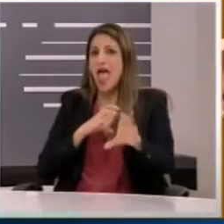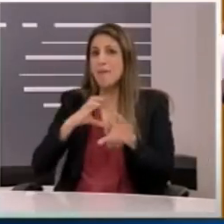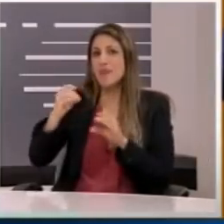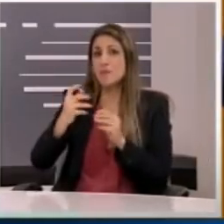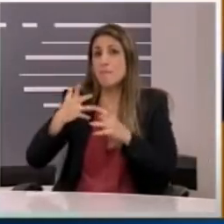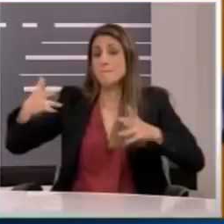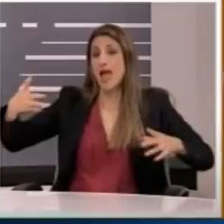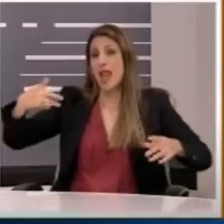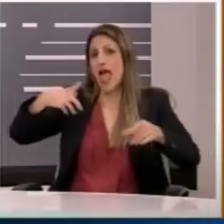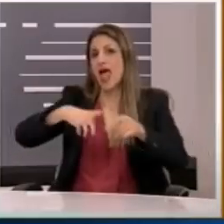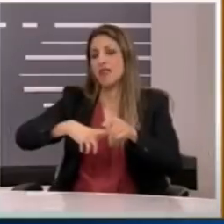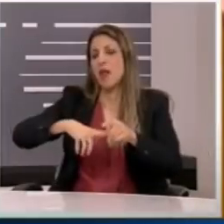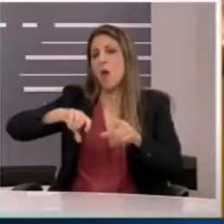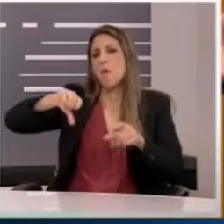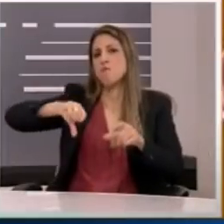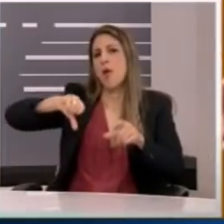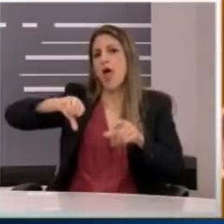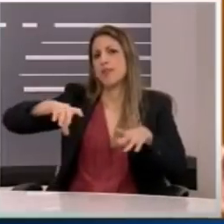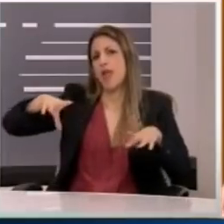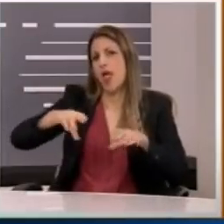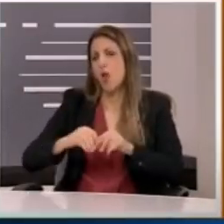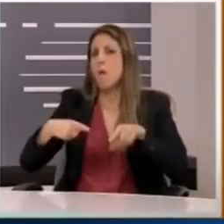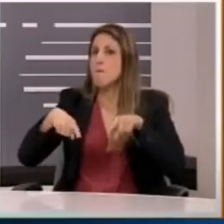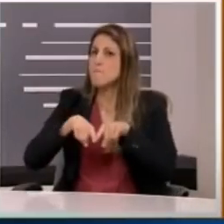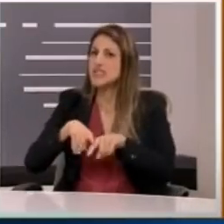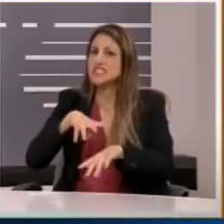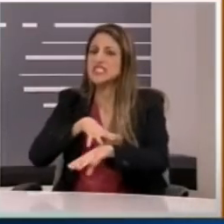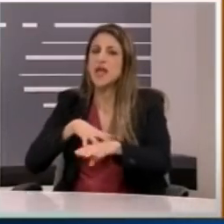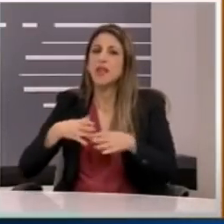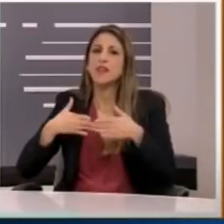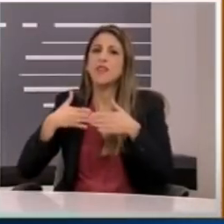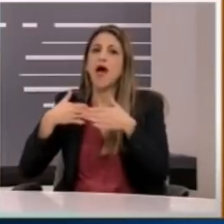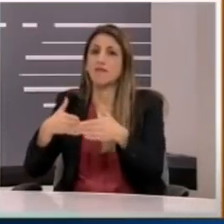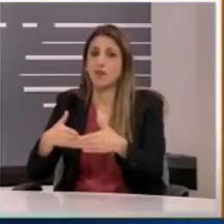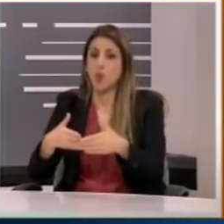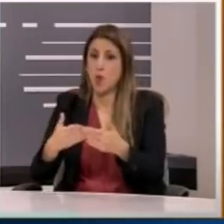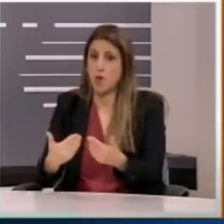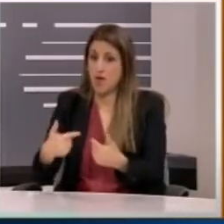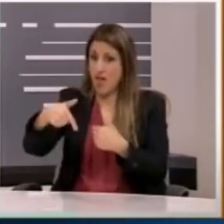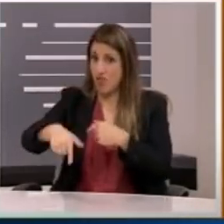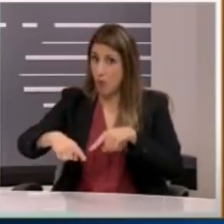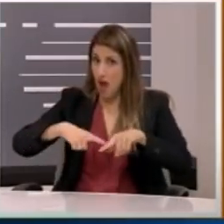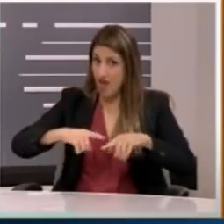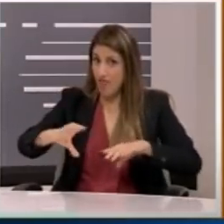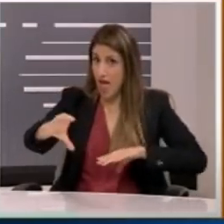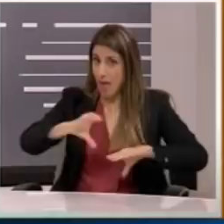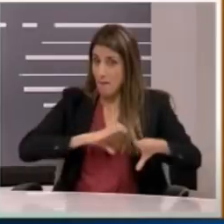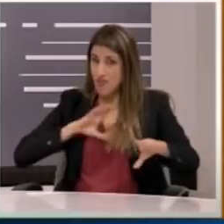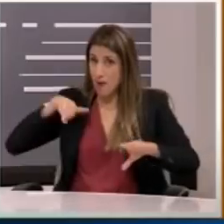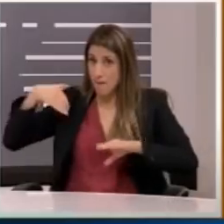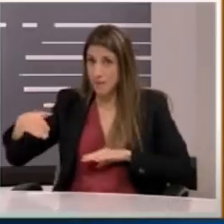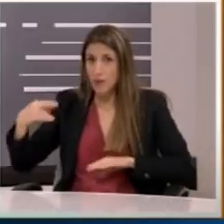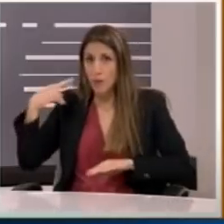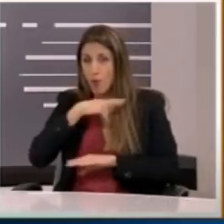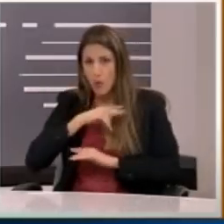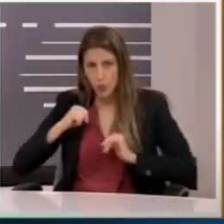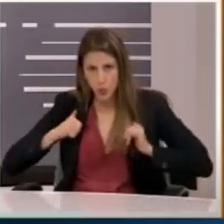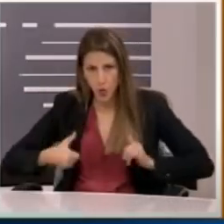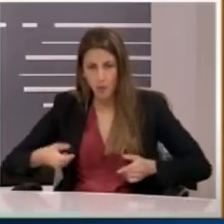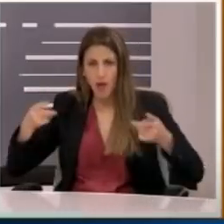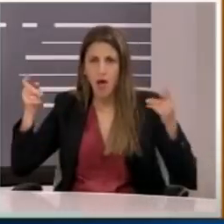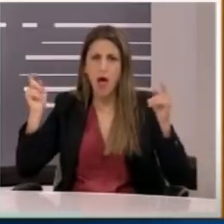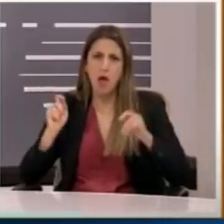από το ναυτικό της χώρας τους, πού να τολμήσει ο Ερντογάν. Πού να τολμήσει.